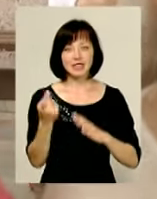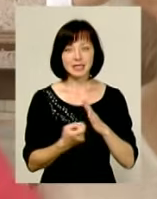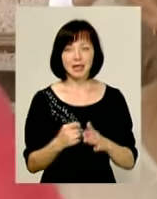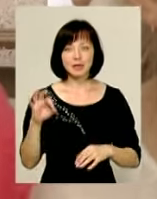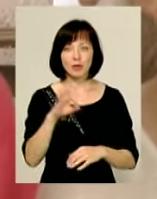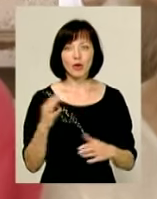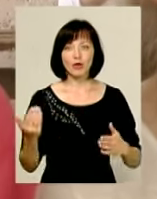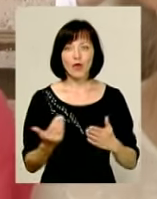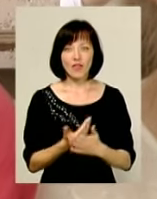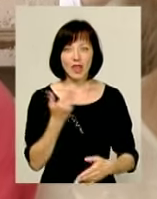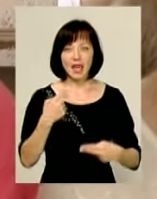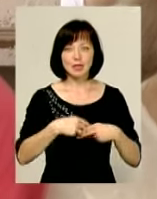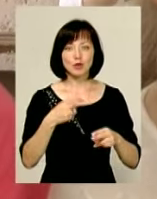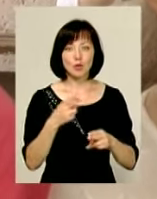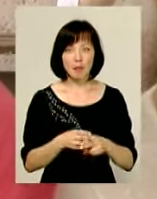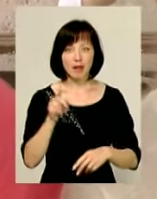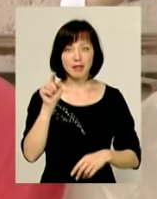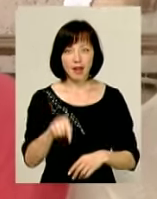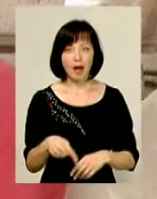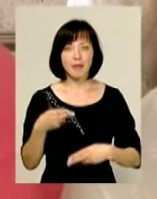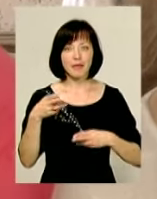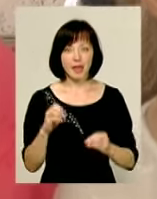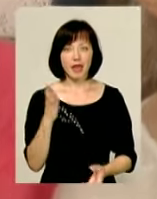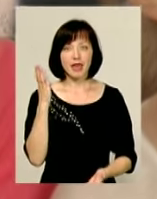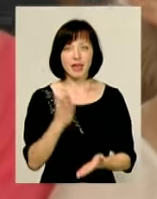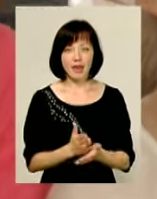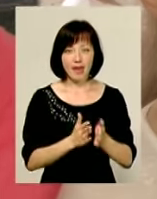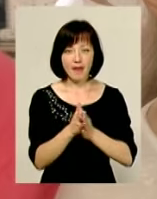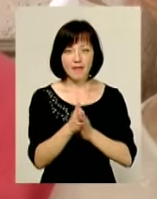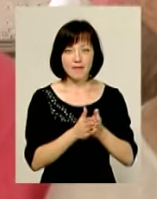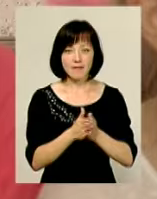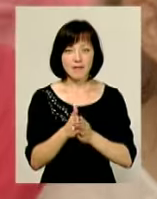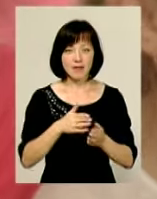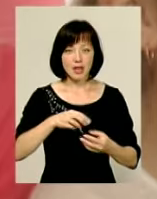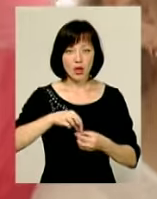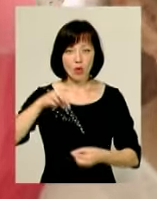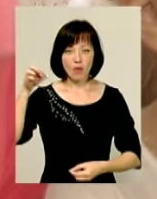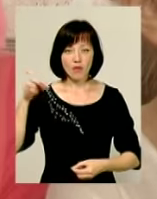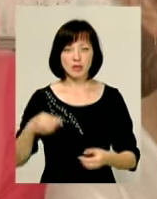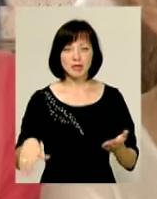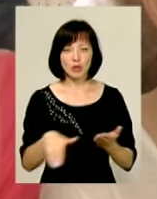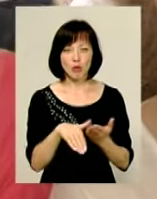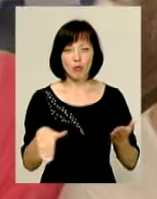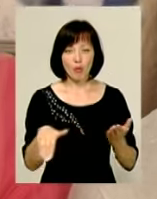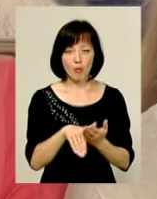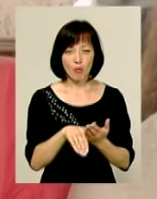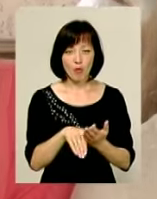про новий інструмент, там, де, е, є вільовка, за допомогою